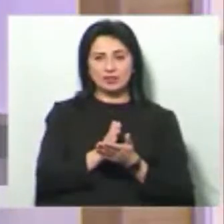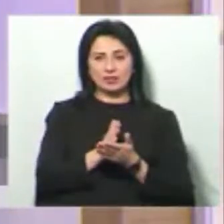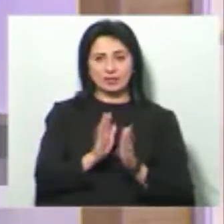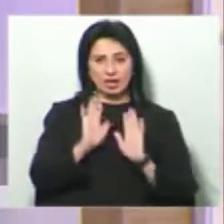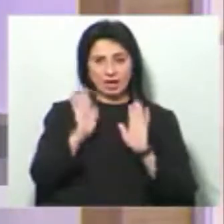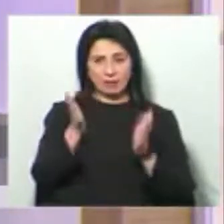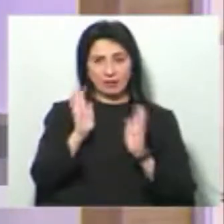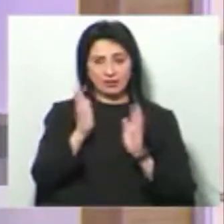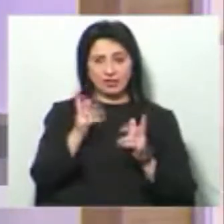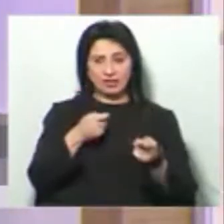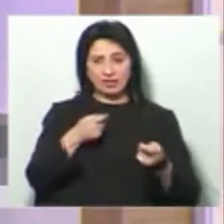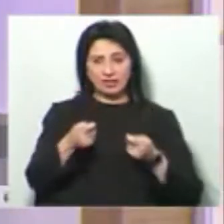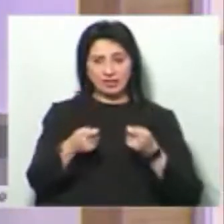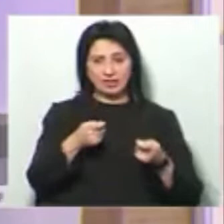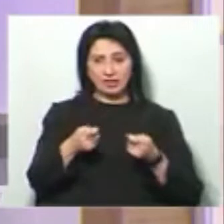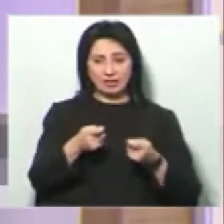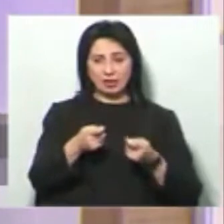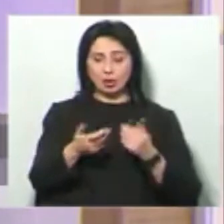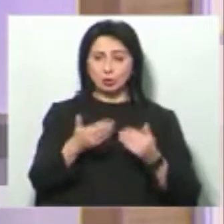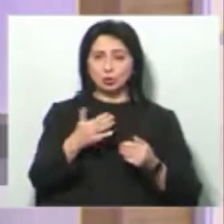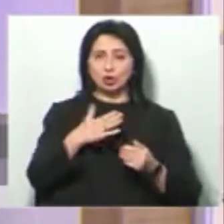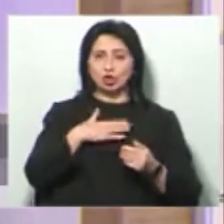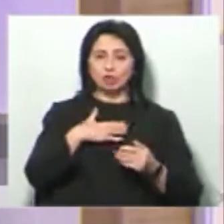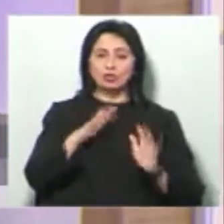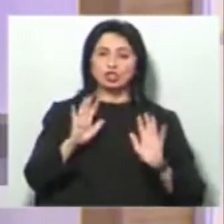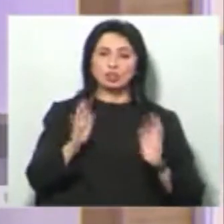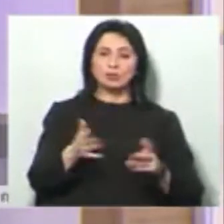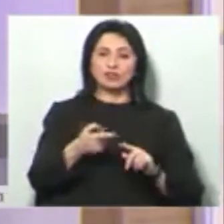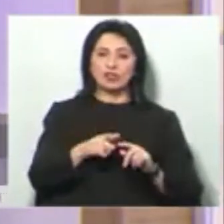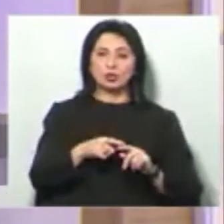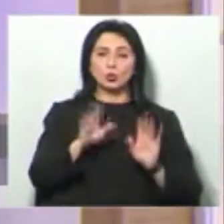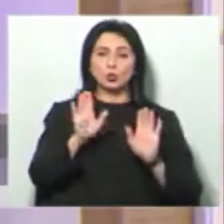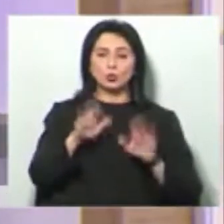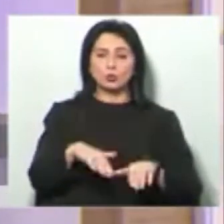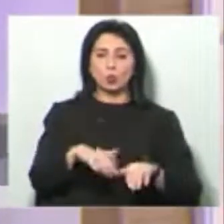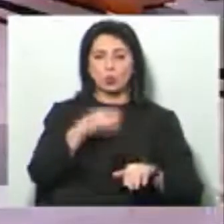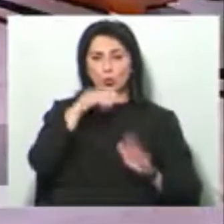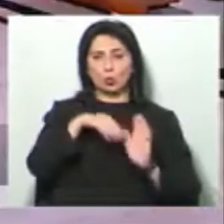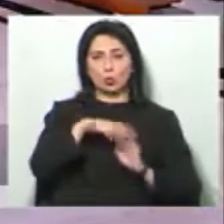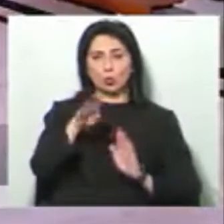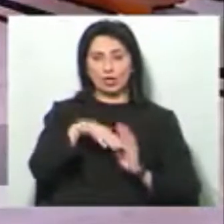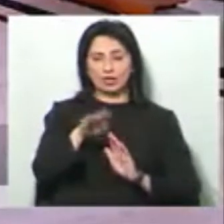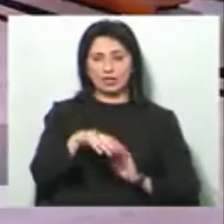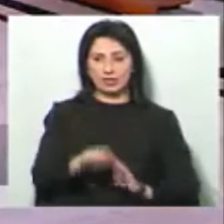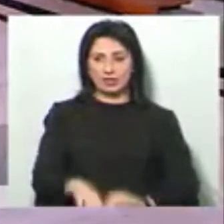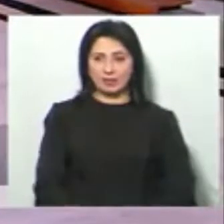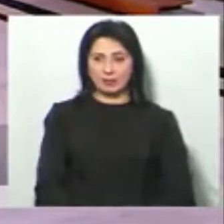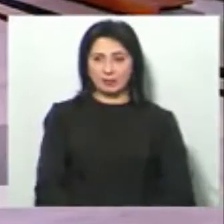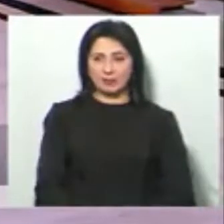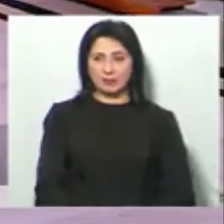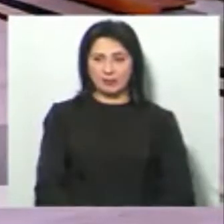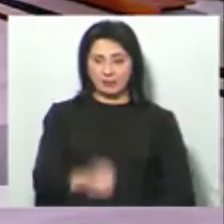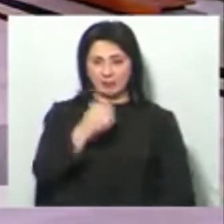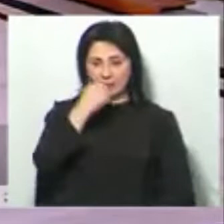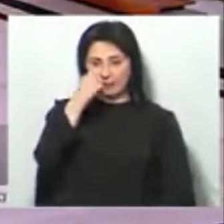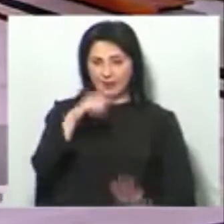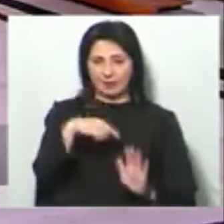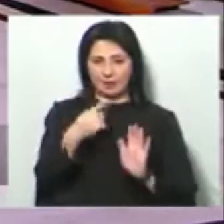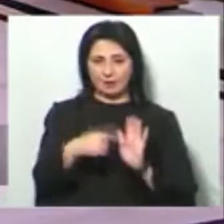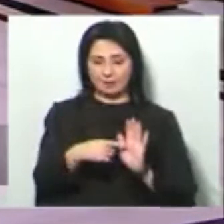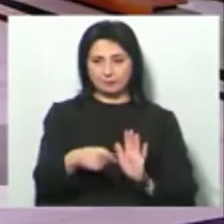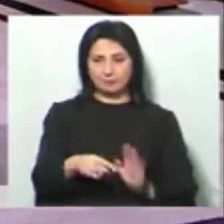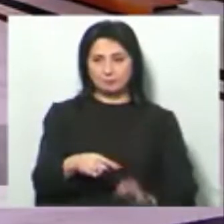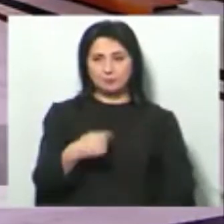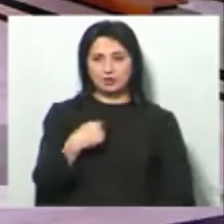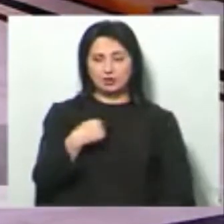hipertenzii sa regulirep vas. Tu ce am șemt hovașe e supra ucetesia. Mădloba, șekitkvistvis,